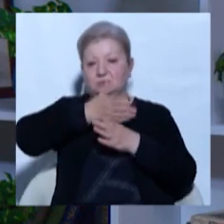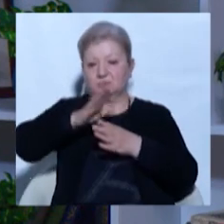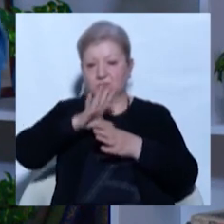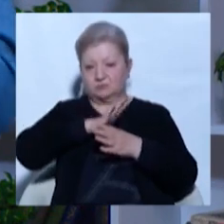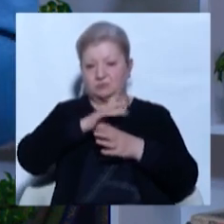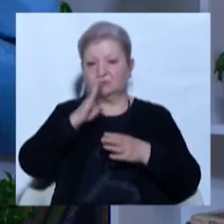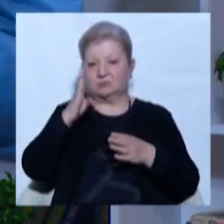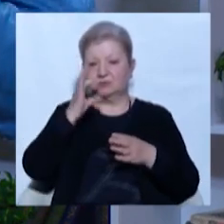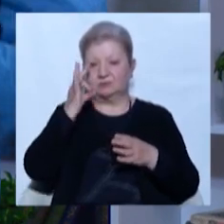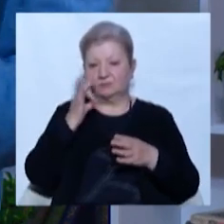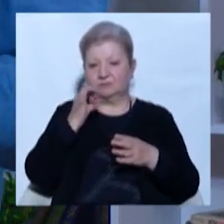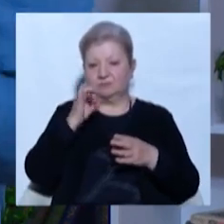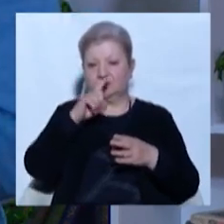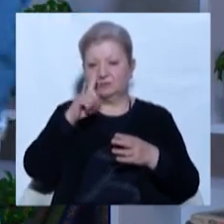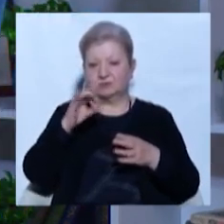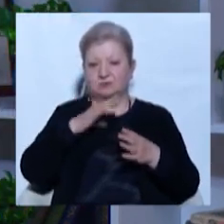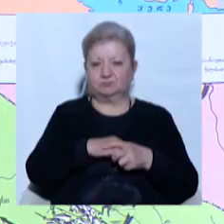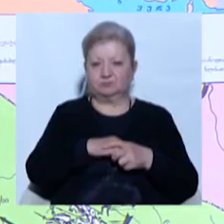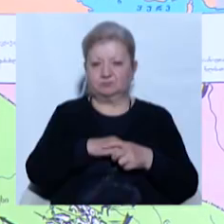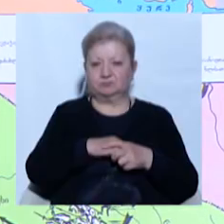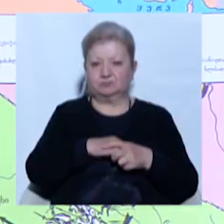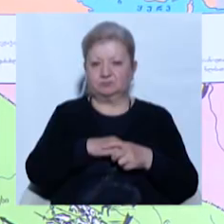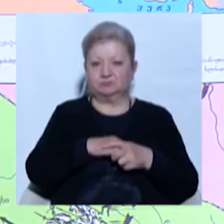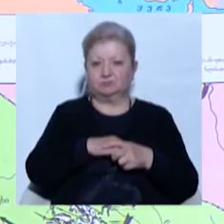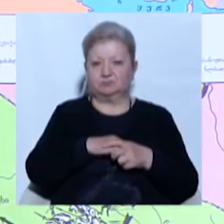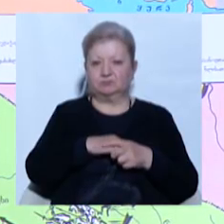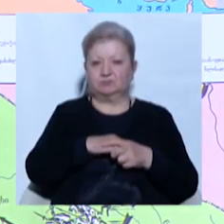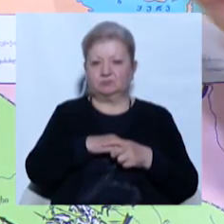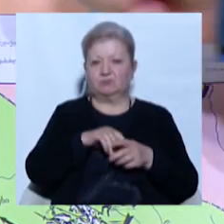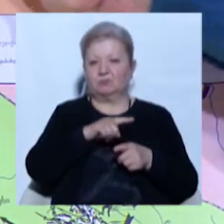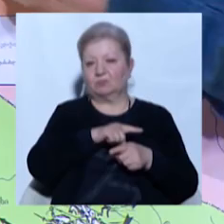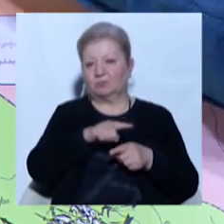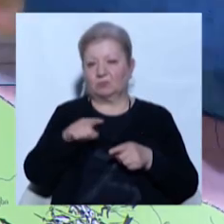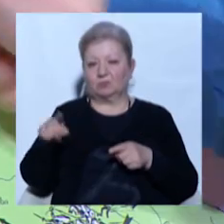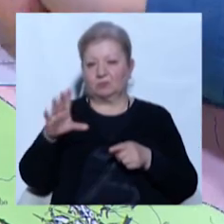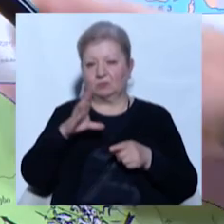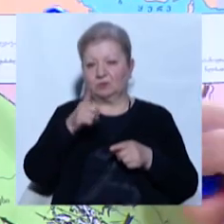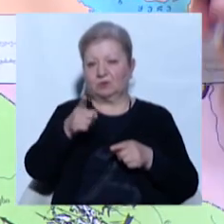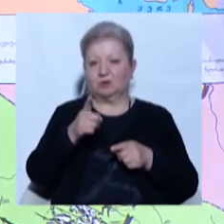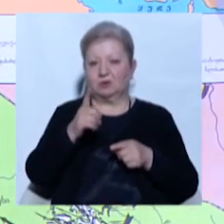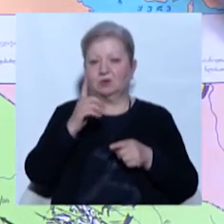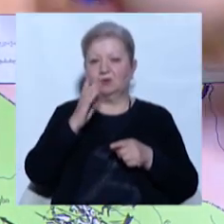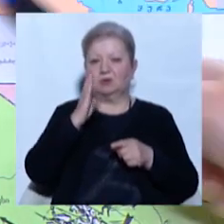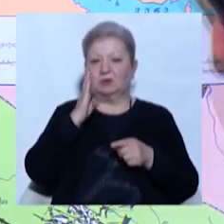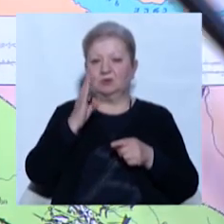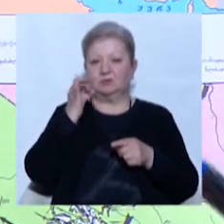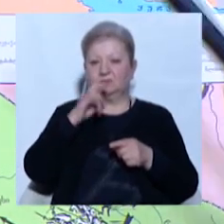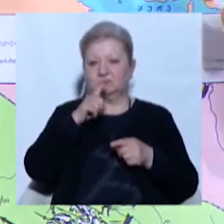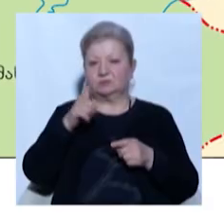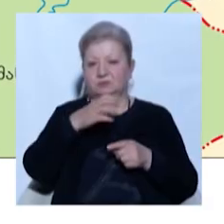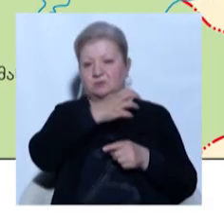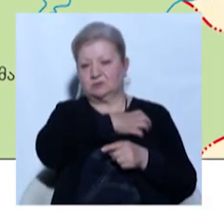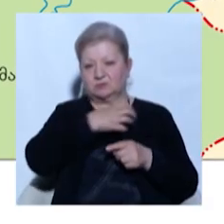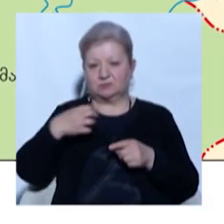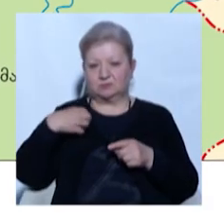ბიზანტიის იმპერიასთან უწევს ურთიერთობა. მუდმივად ბიზანტიის იმპერიასა და ირანს შორის, რომელიც